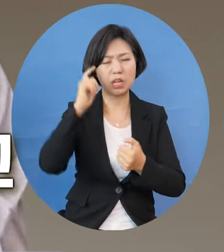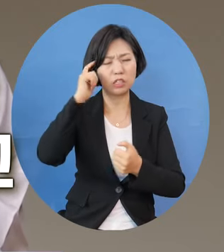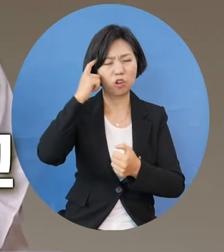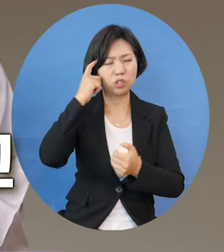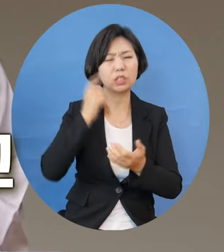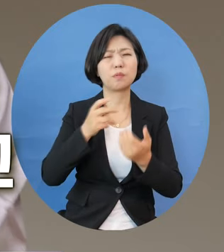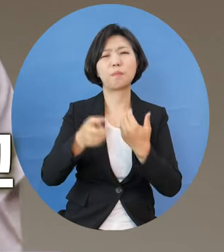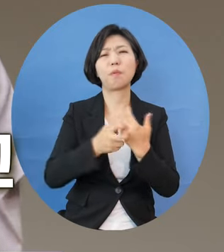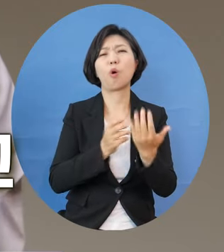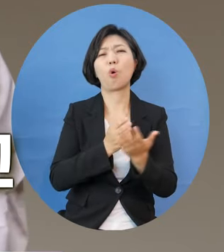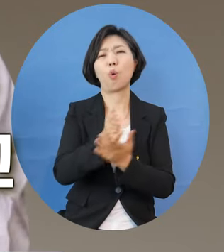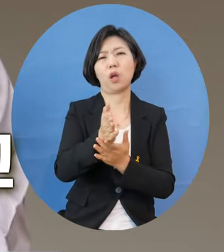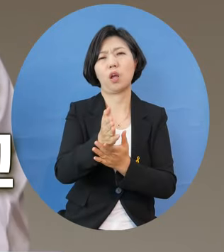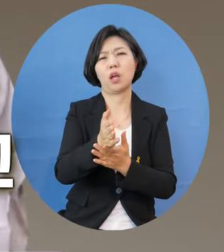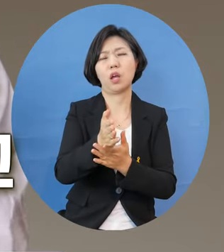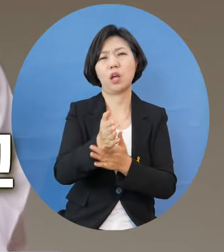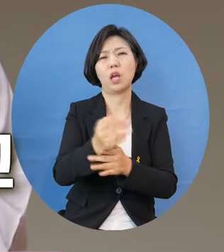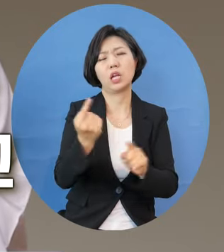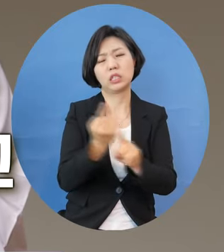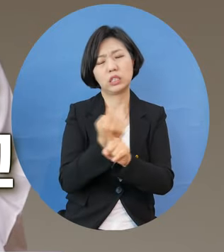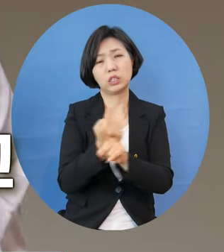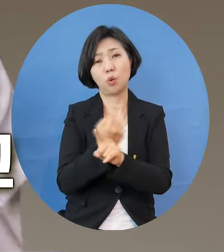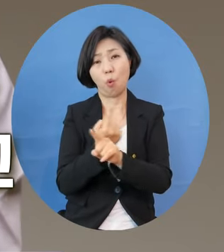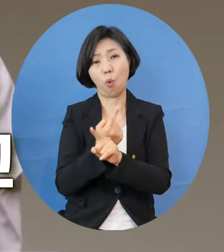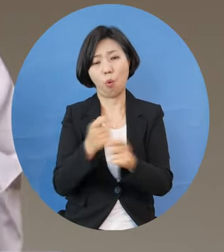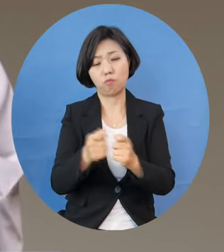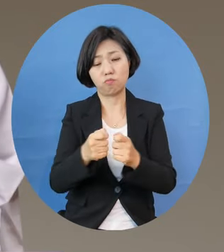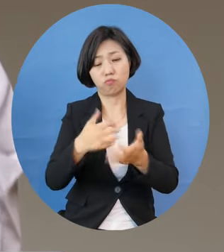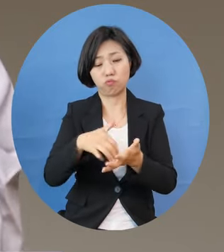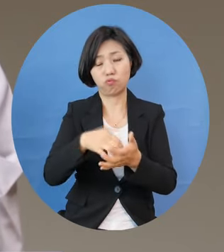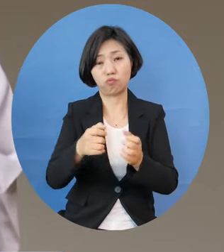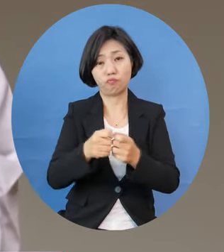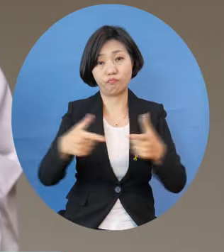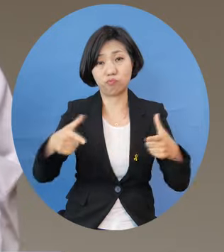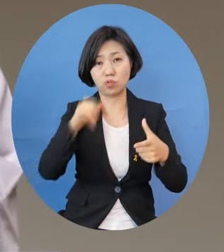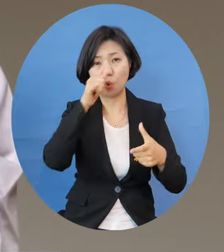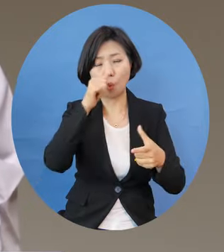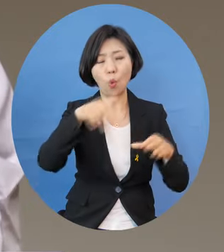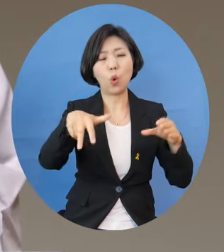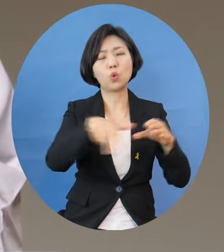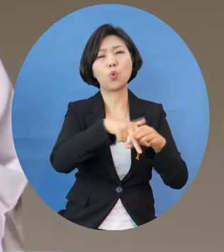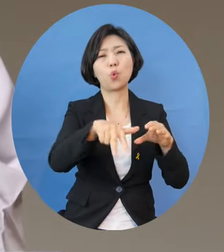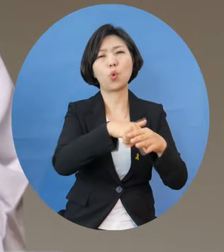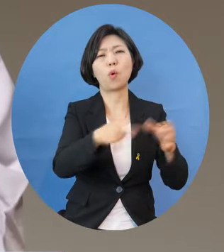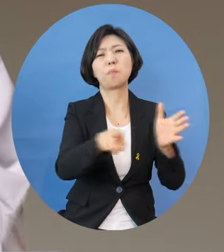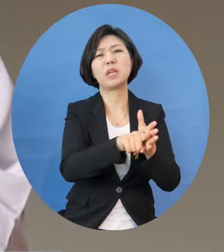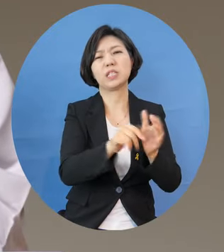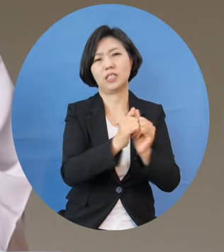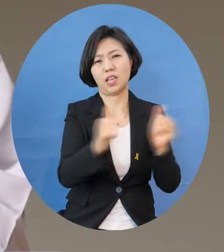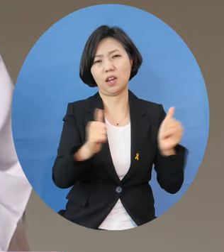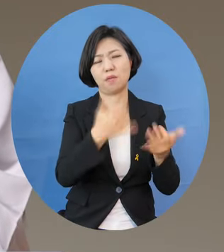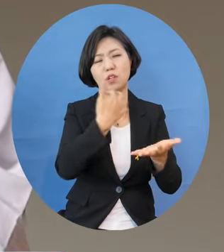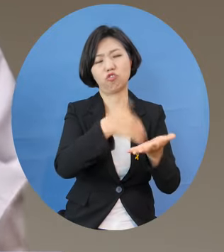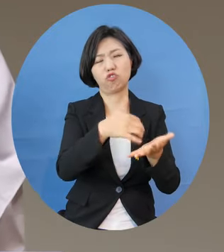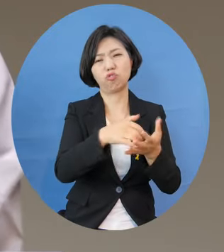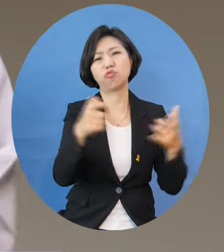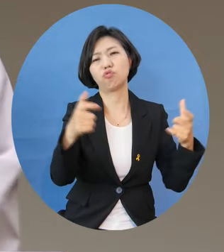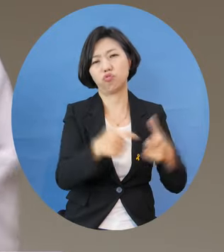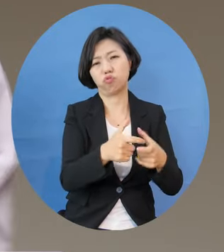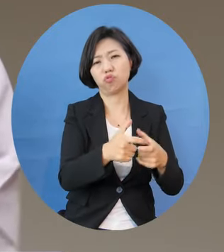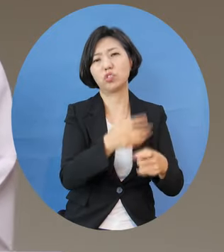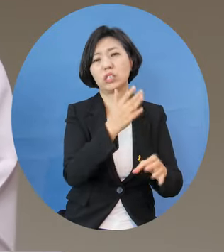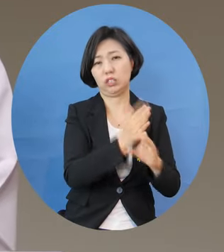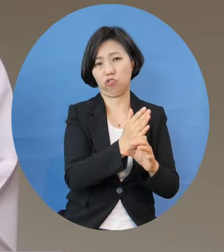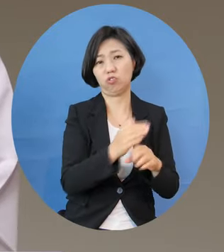정신과 치료라든지 이런 수요가 점점 늘어나고 오히려 종교의 수요가 줄어들고 있다. 이게 이제